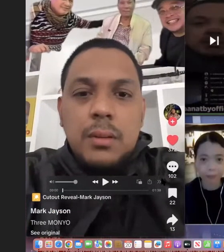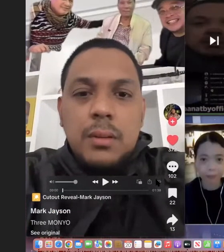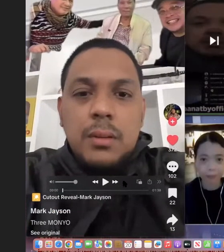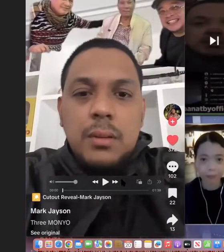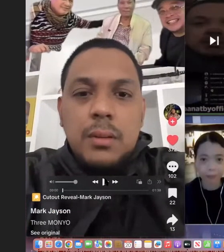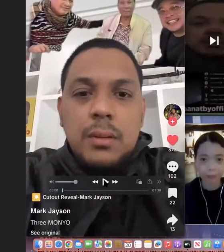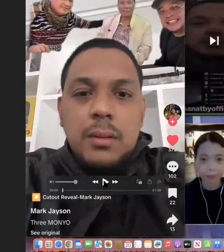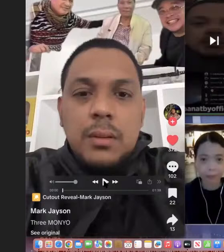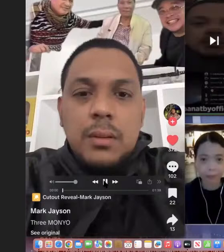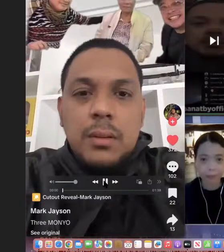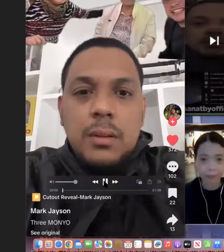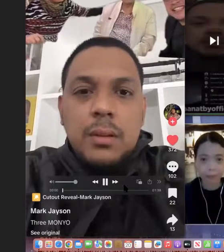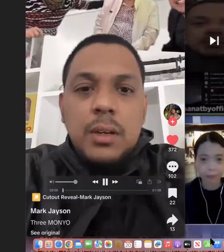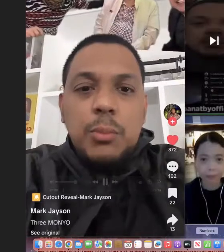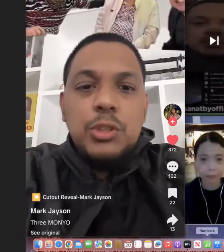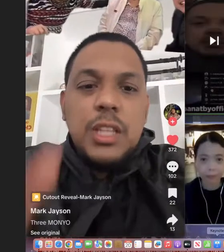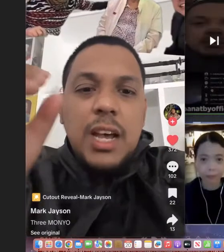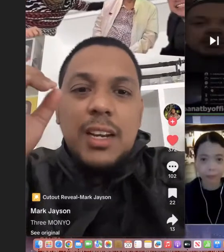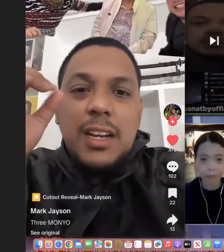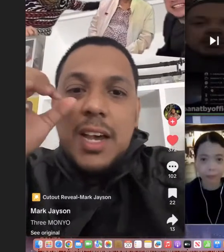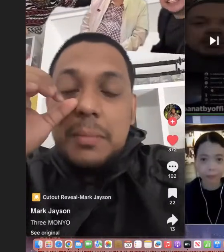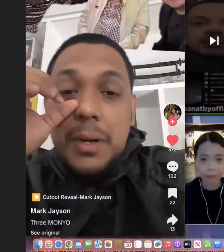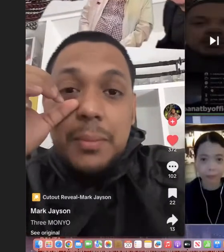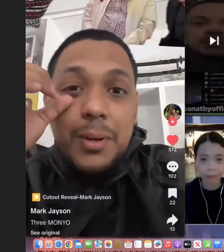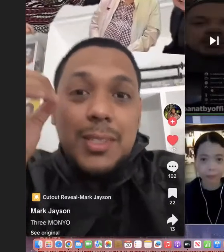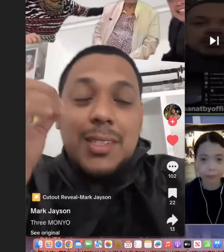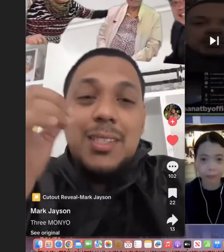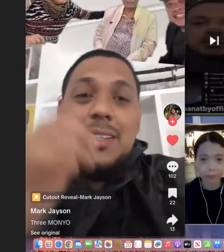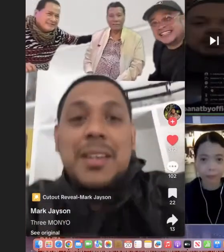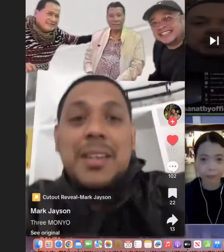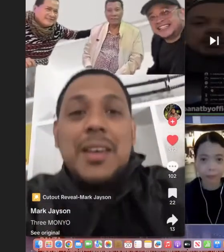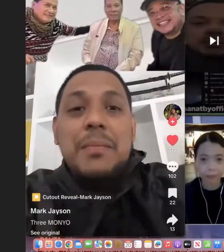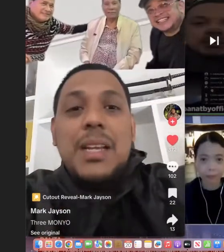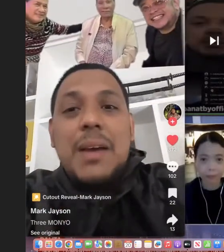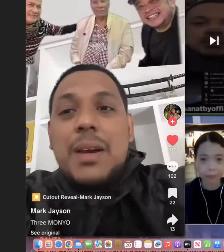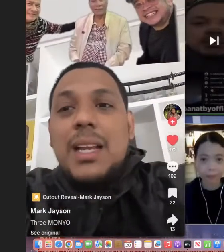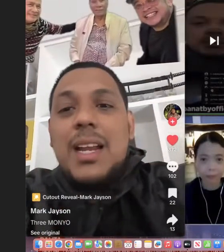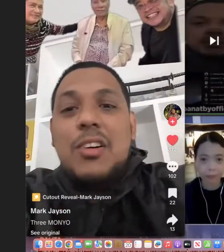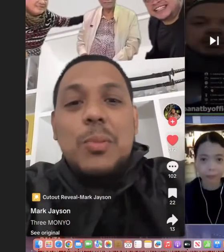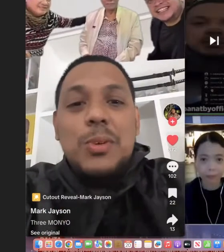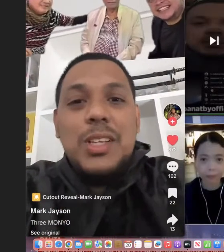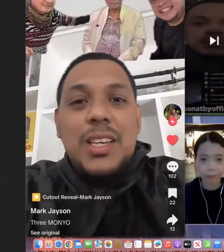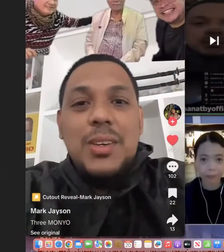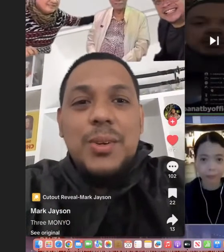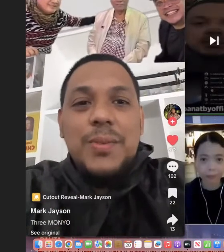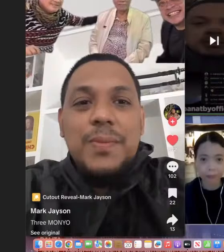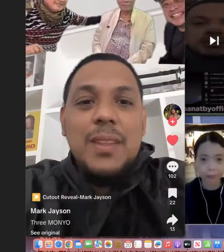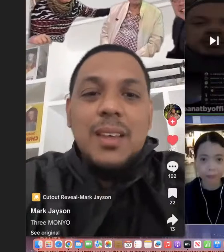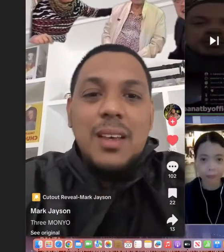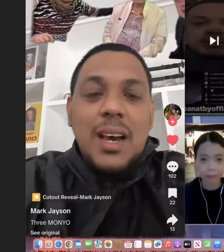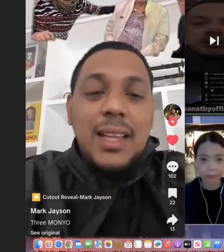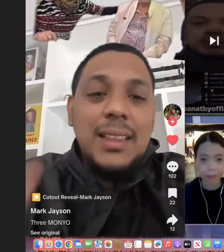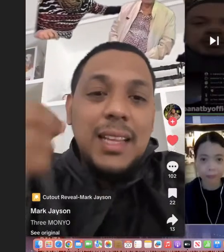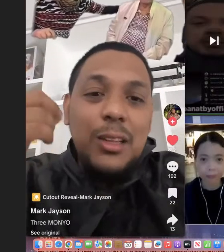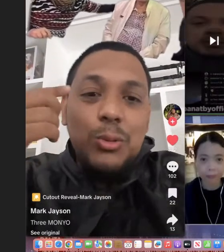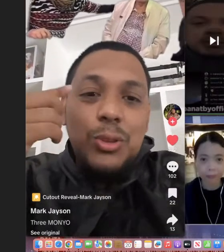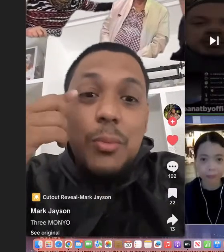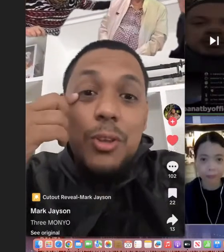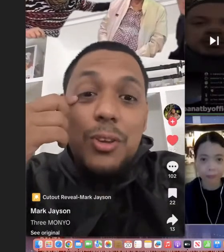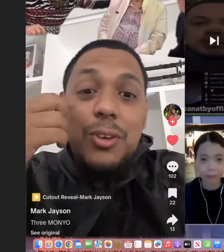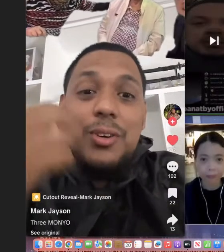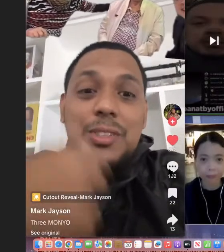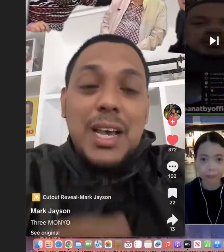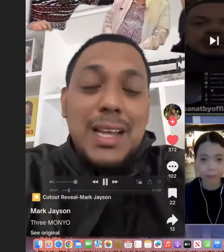ah oh pakingan niyo ' Kamusta ang lahat mga boss mm pinapakilala ko po sa inyo ang